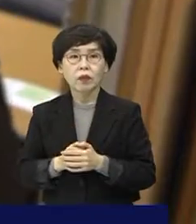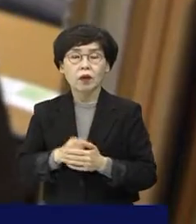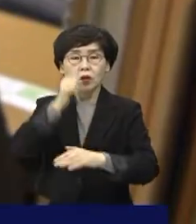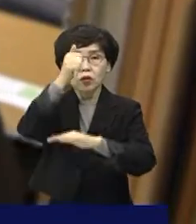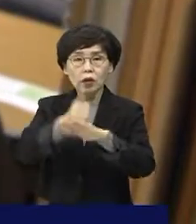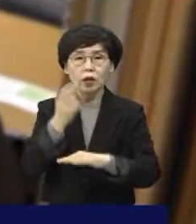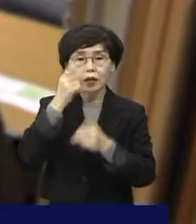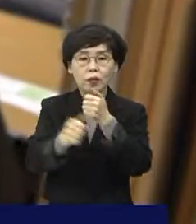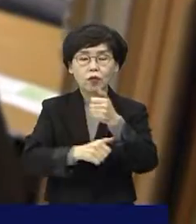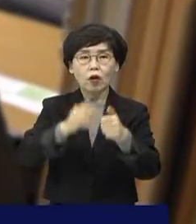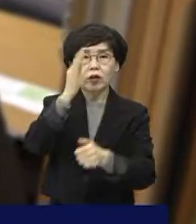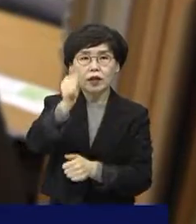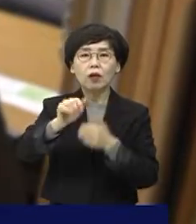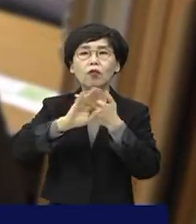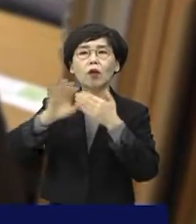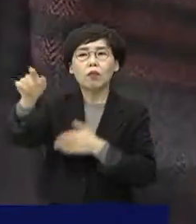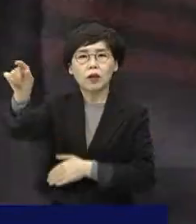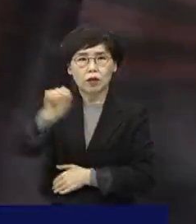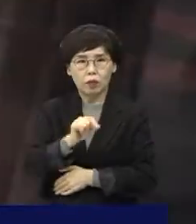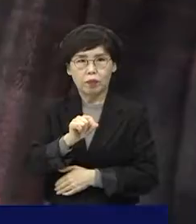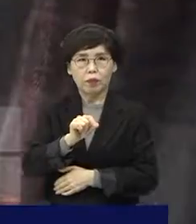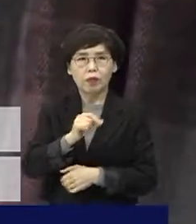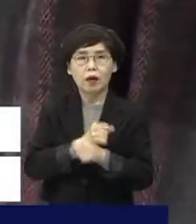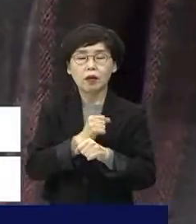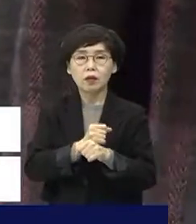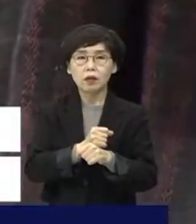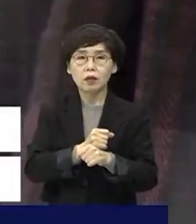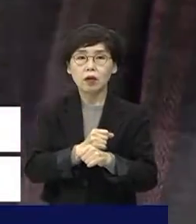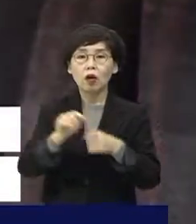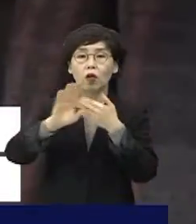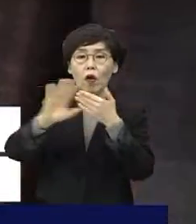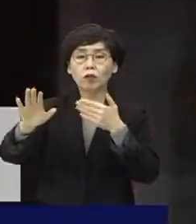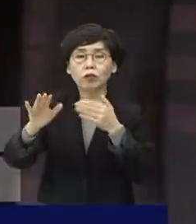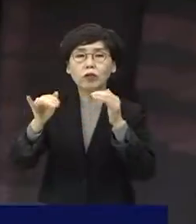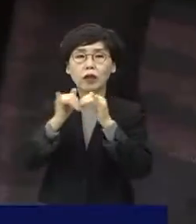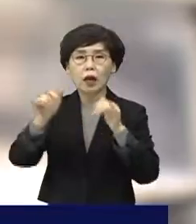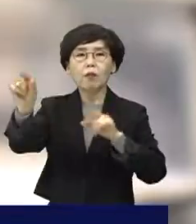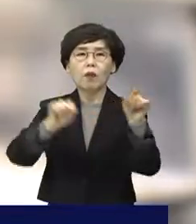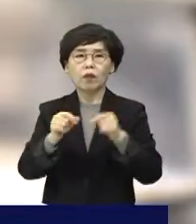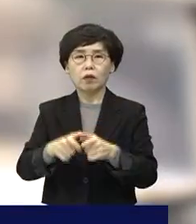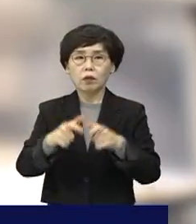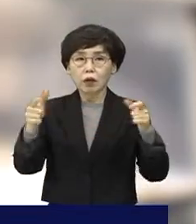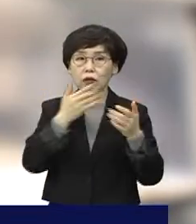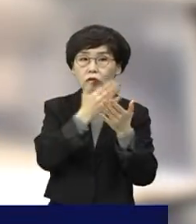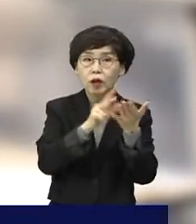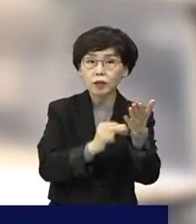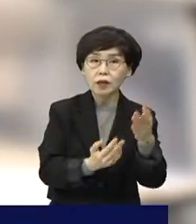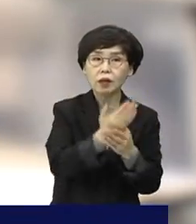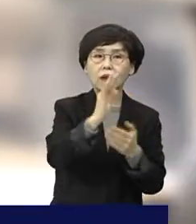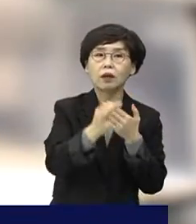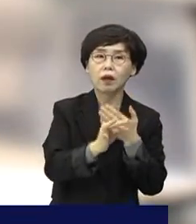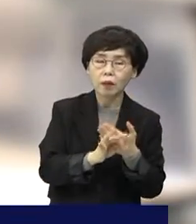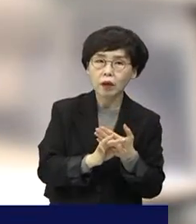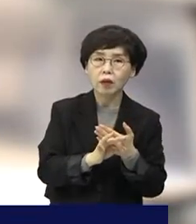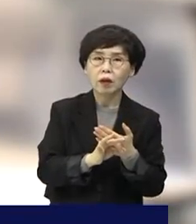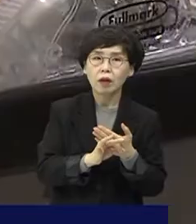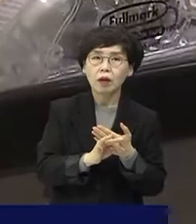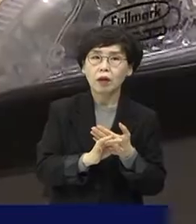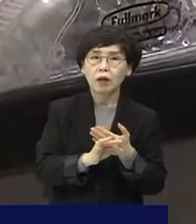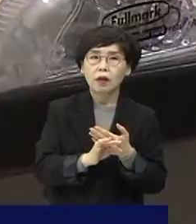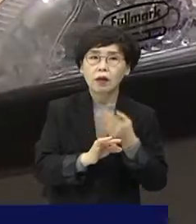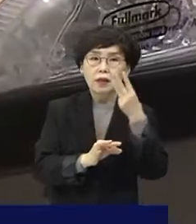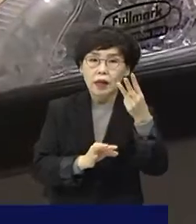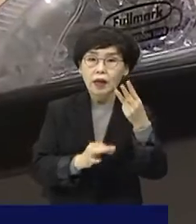최종 심의위원장을 외부 인사로 위촉하는 등 참여 외부 인원을 확대하고 중대 사안이 발생할 경우에는 3개 이상